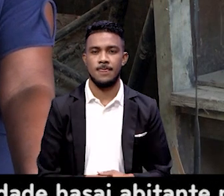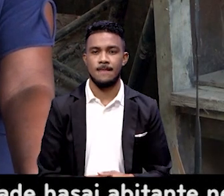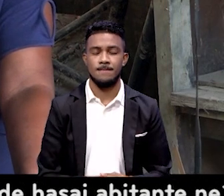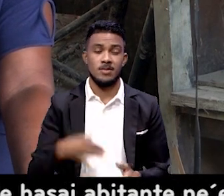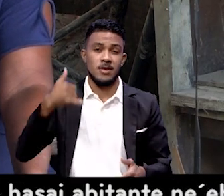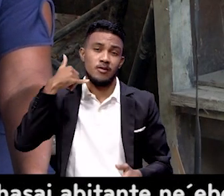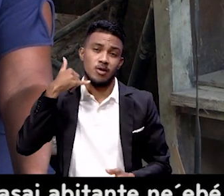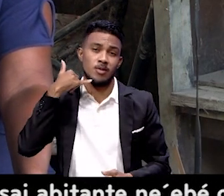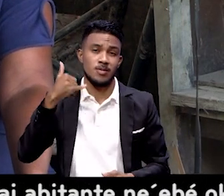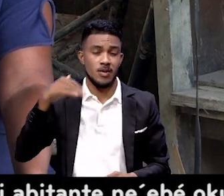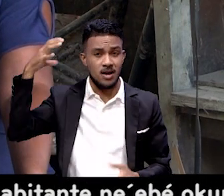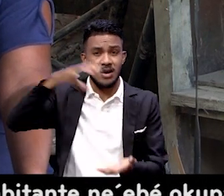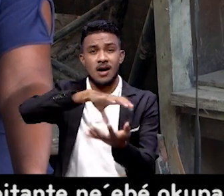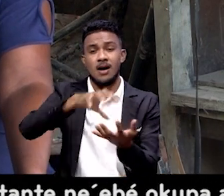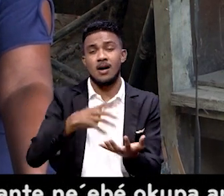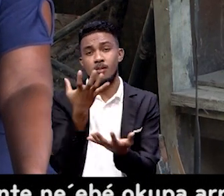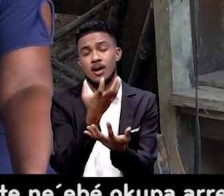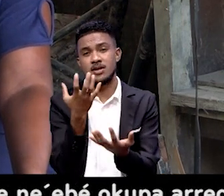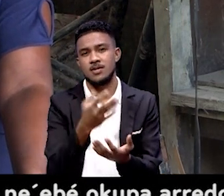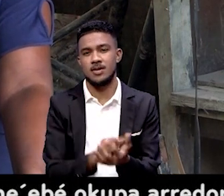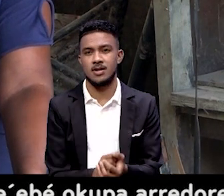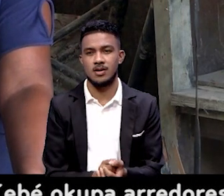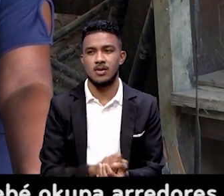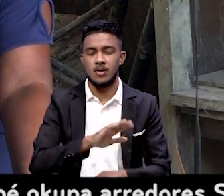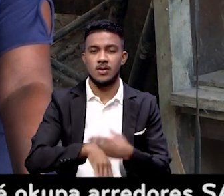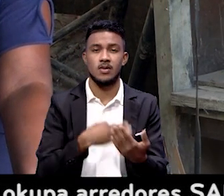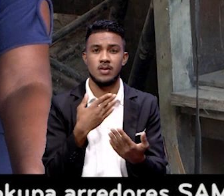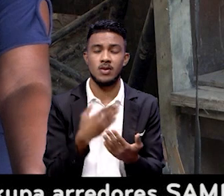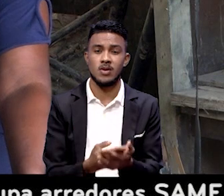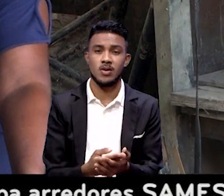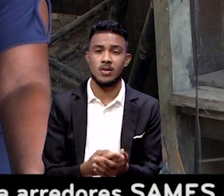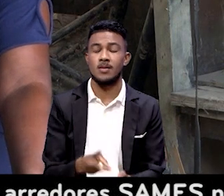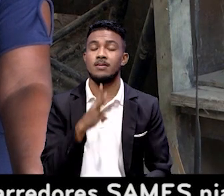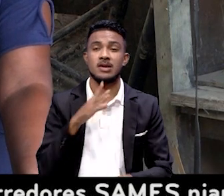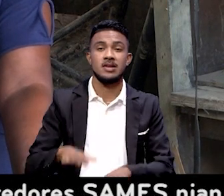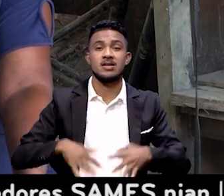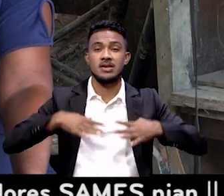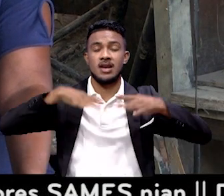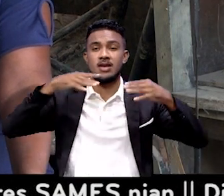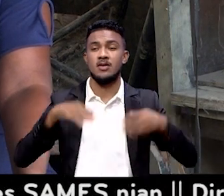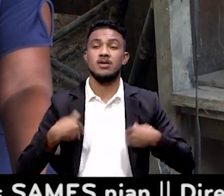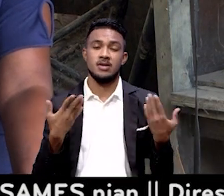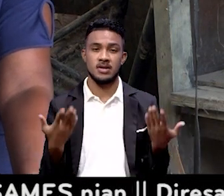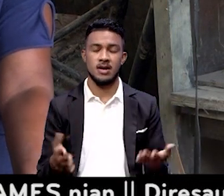ni bapa lansia mas, bapa lansia mas dia, atau tu pansir tu, atau kuliah tanusa. Hindi to na.